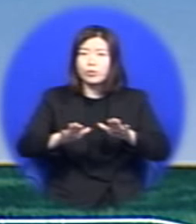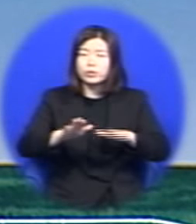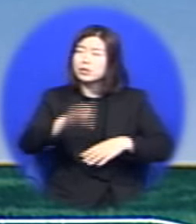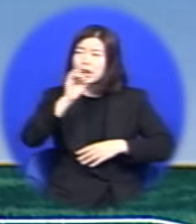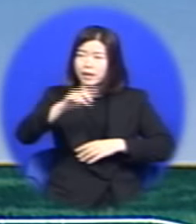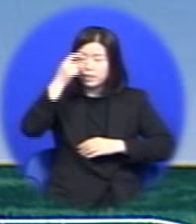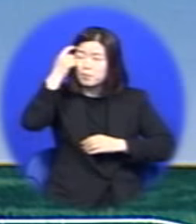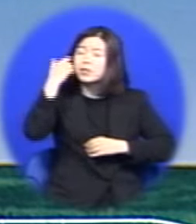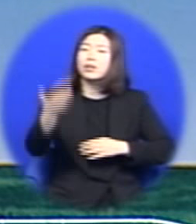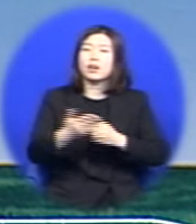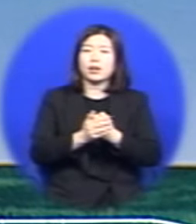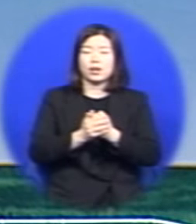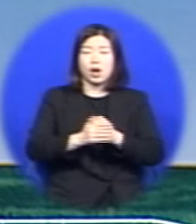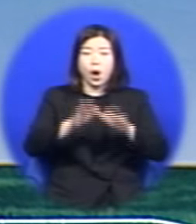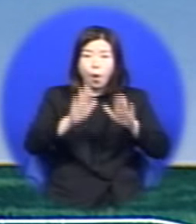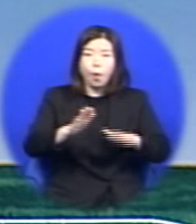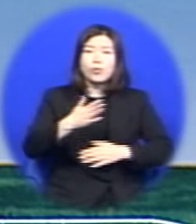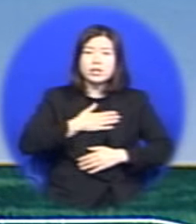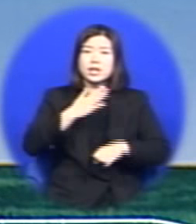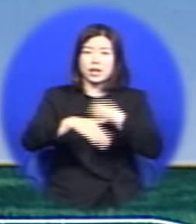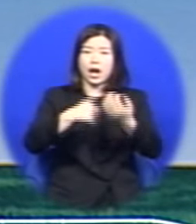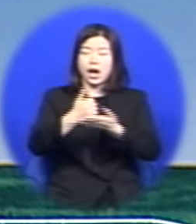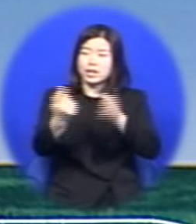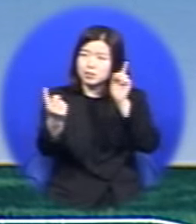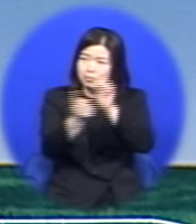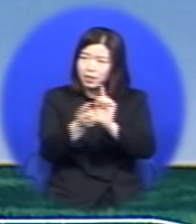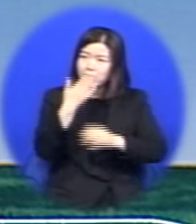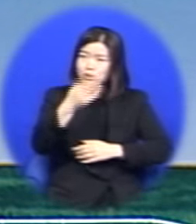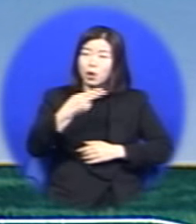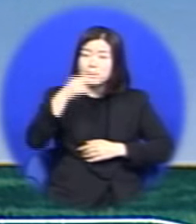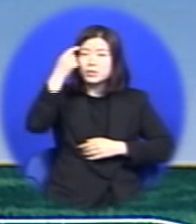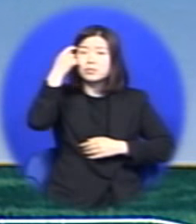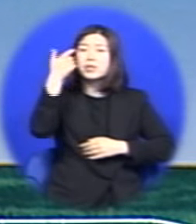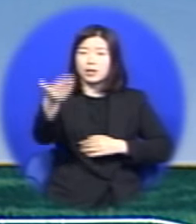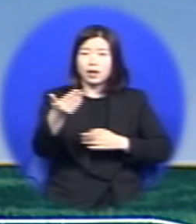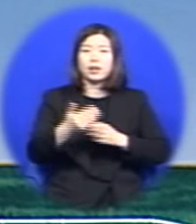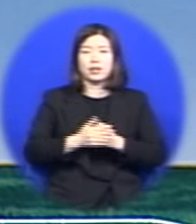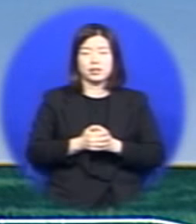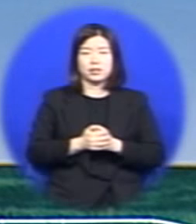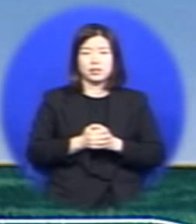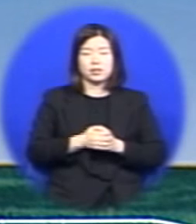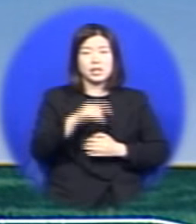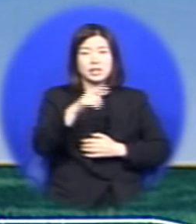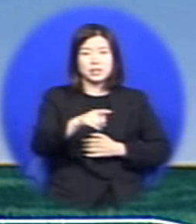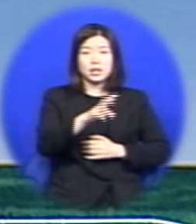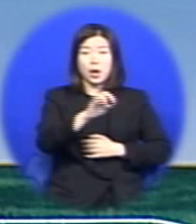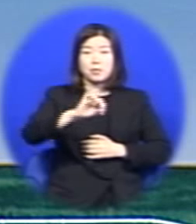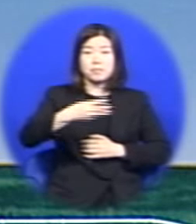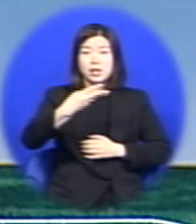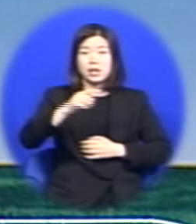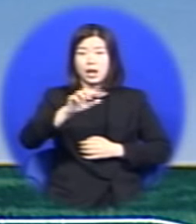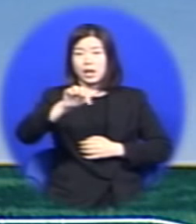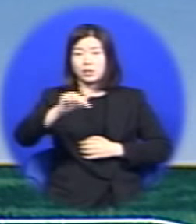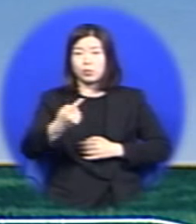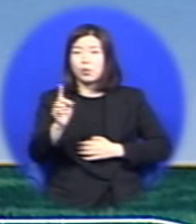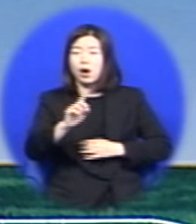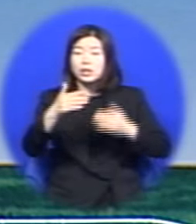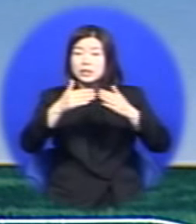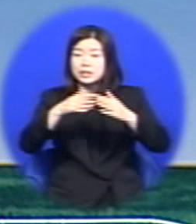됩니까? 오늘 제가 하나님을 만날 수는 없습니까? 그가 밀라노에 있는 어느 집